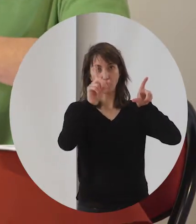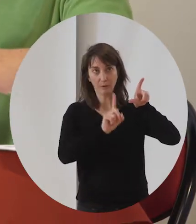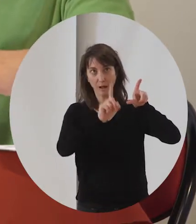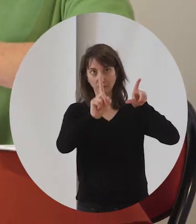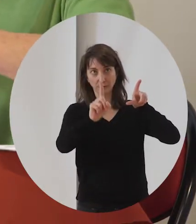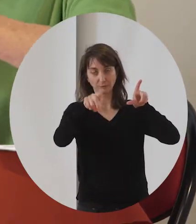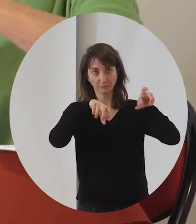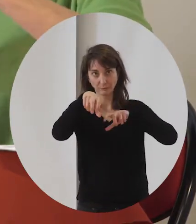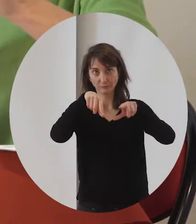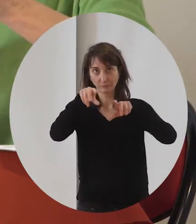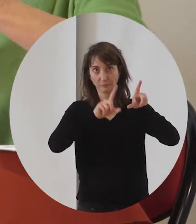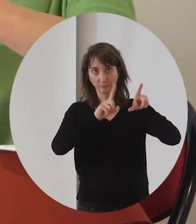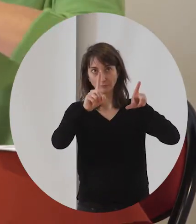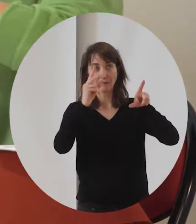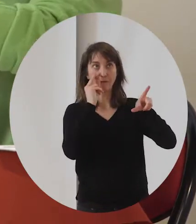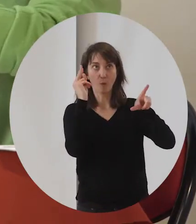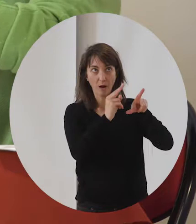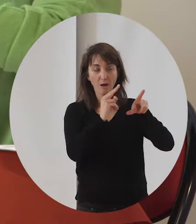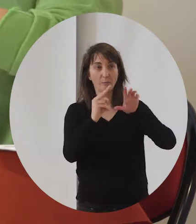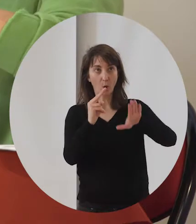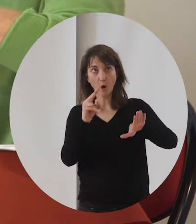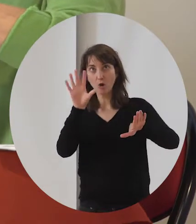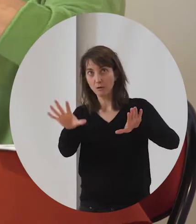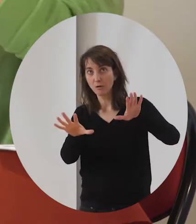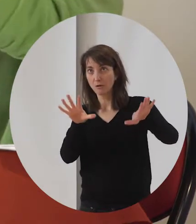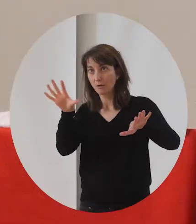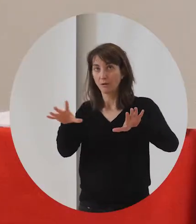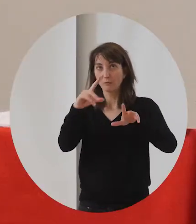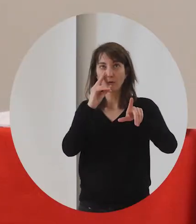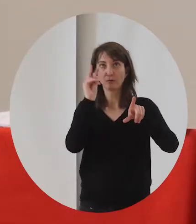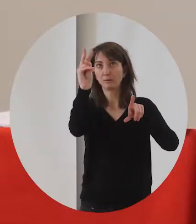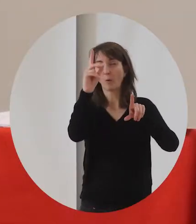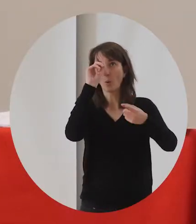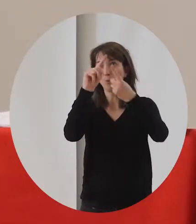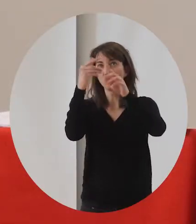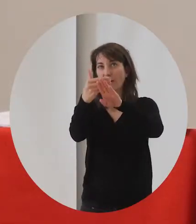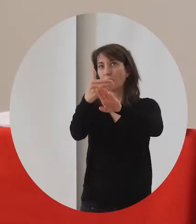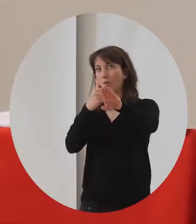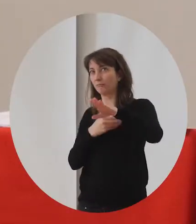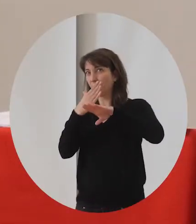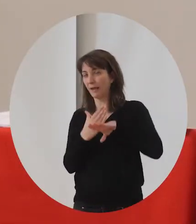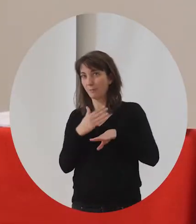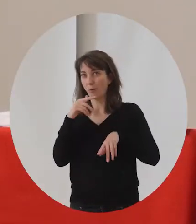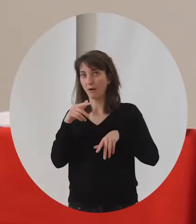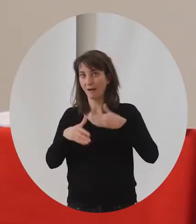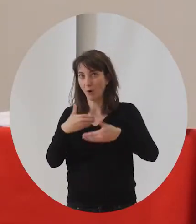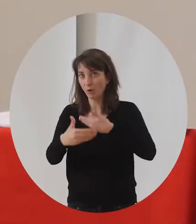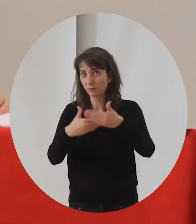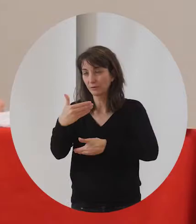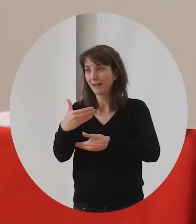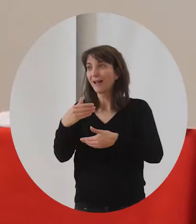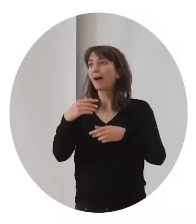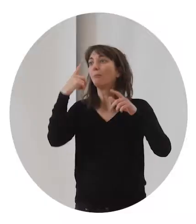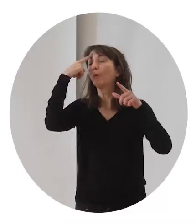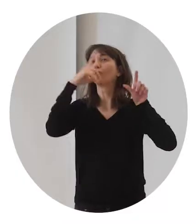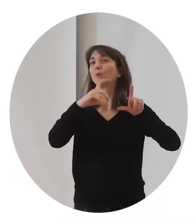a déplacement, il y a vision, il y a préhension, il y a anticipation. Changer les photos de temps en temps pour que ce ne soit